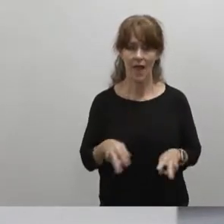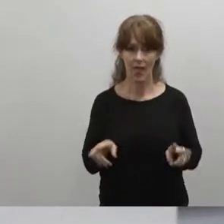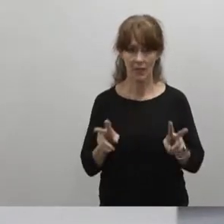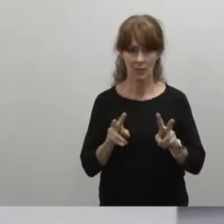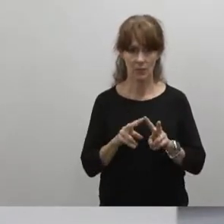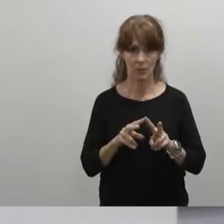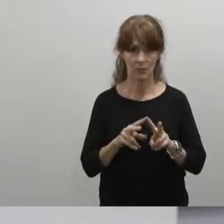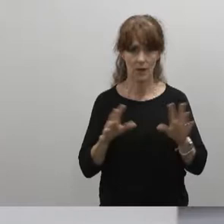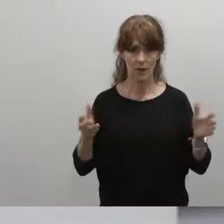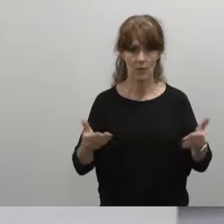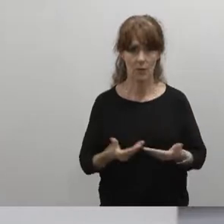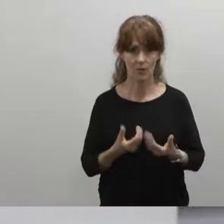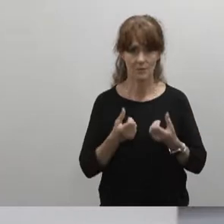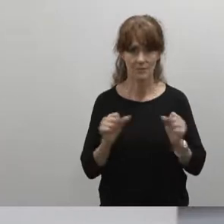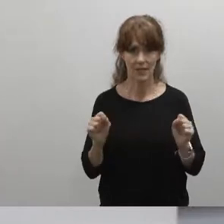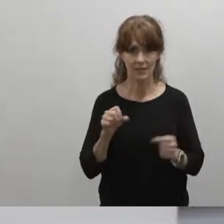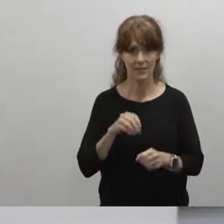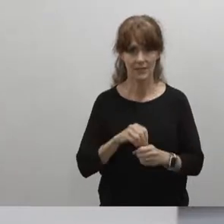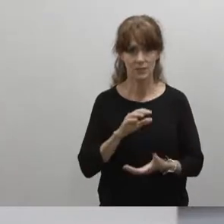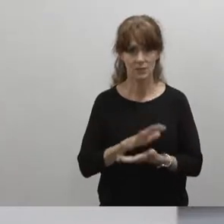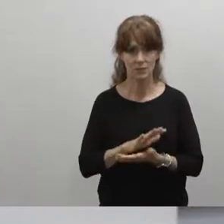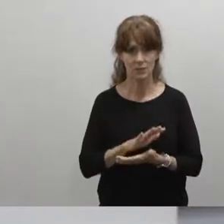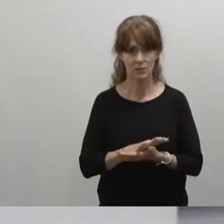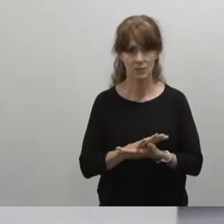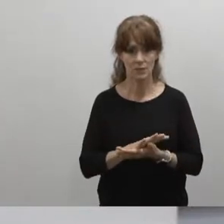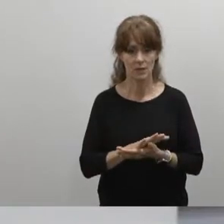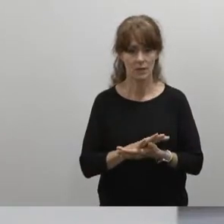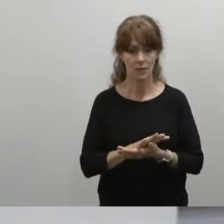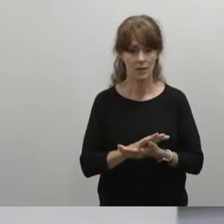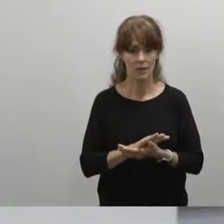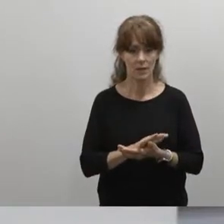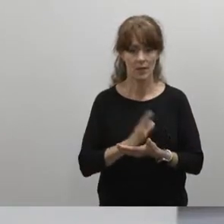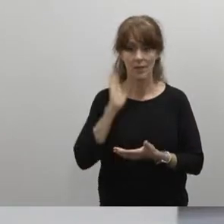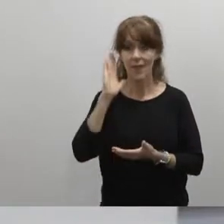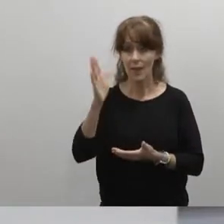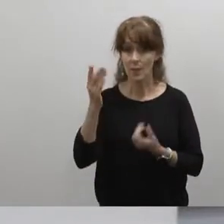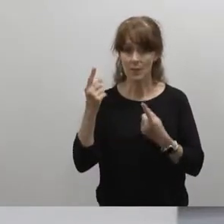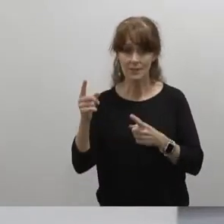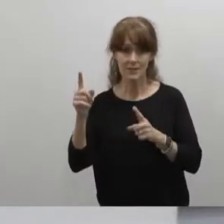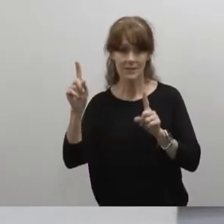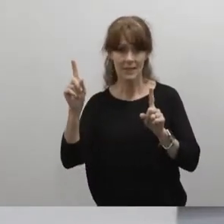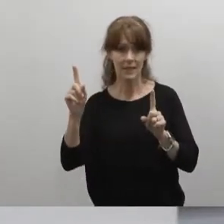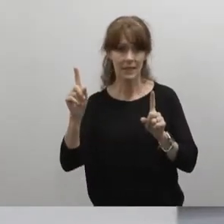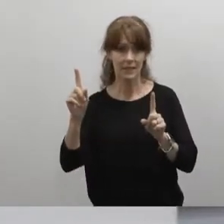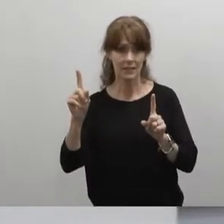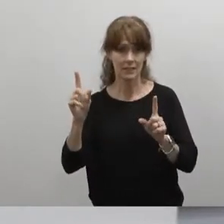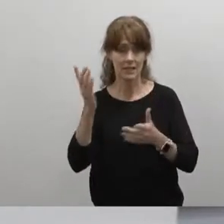làm bây ai chùm rồi nhỏ mình